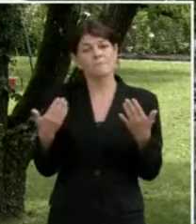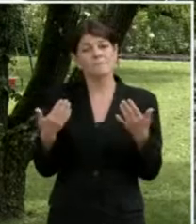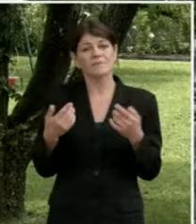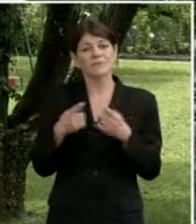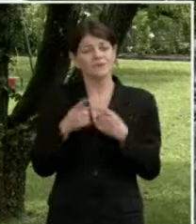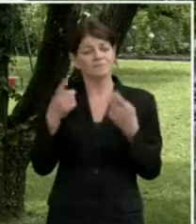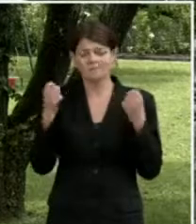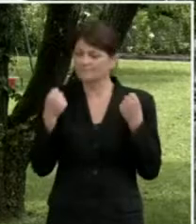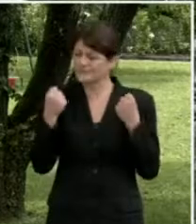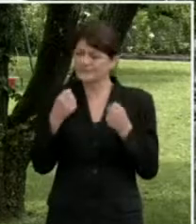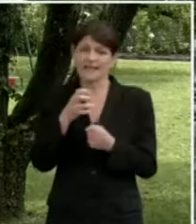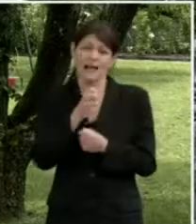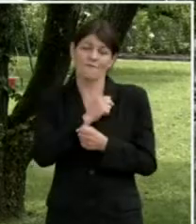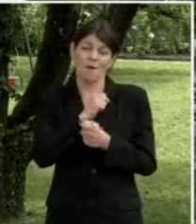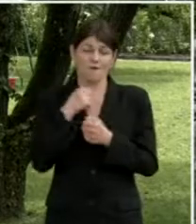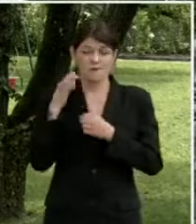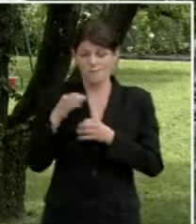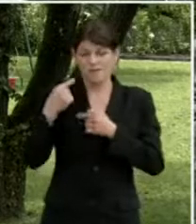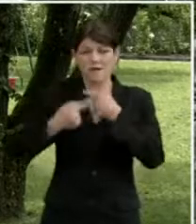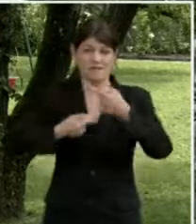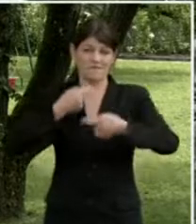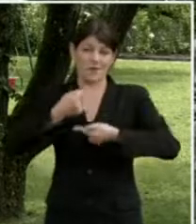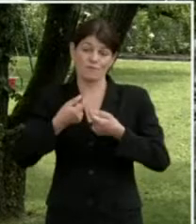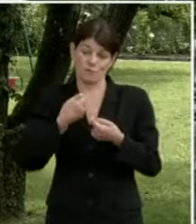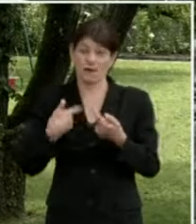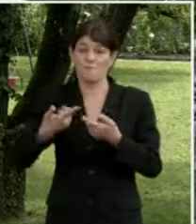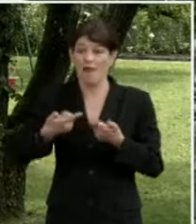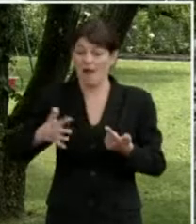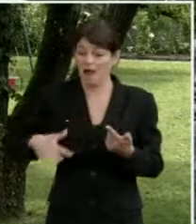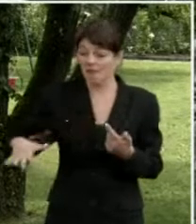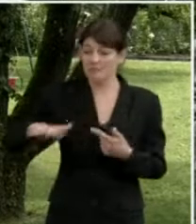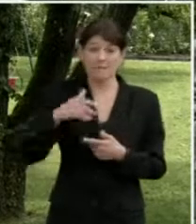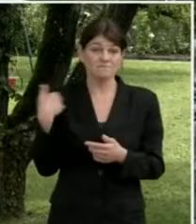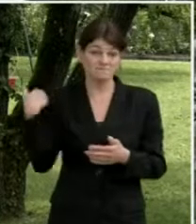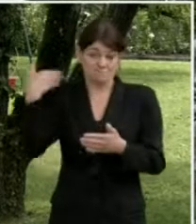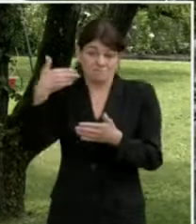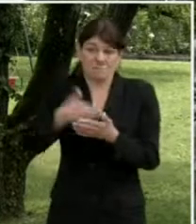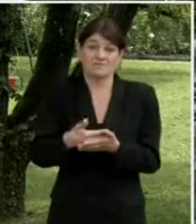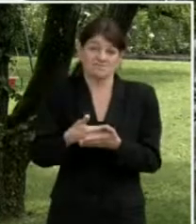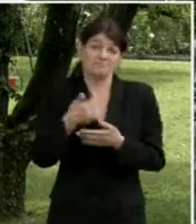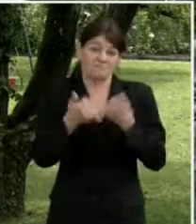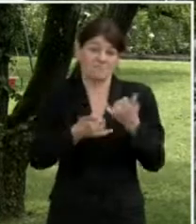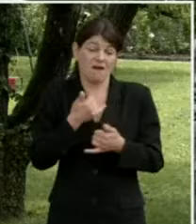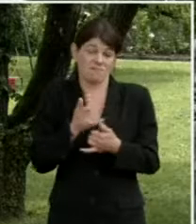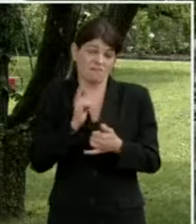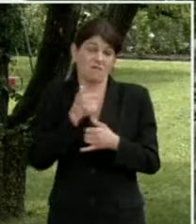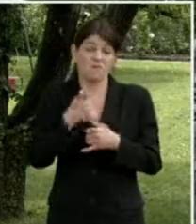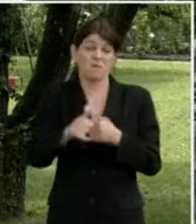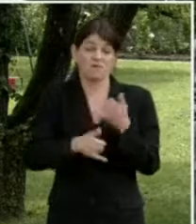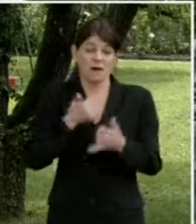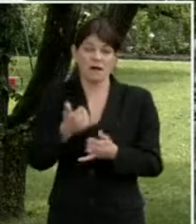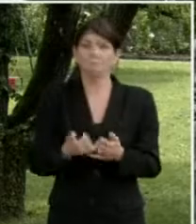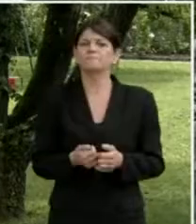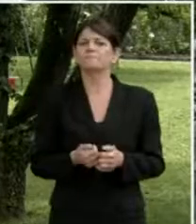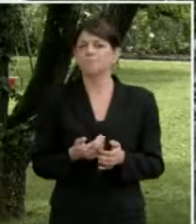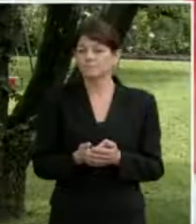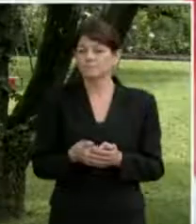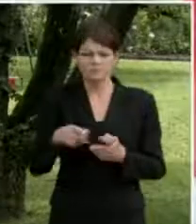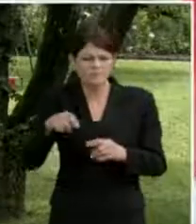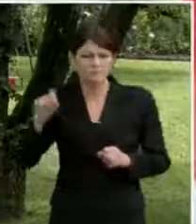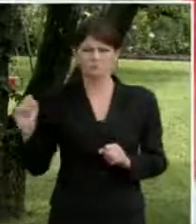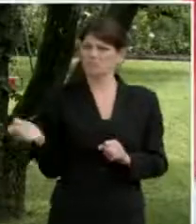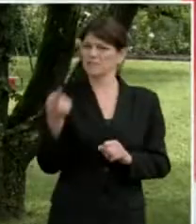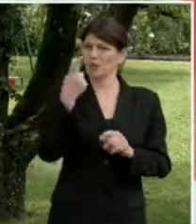so erfolgreiche Entwicklung unseres Landes während den letzten Jahrzehnten. Die